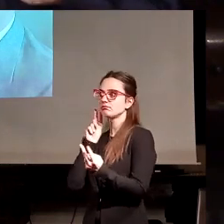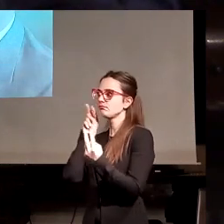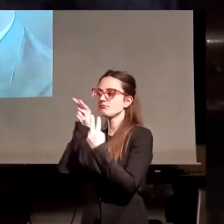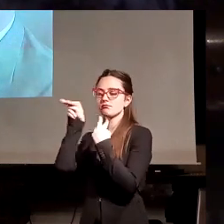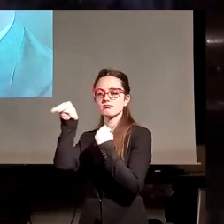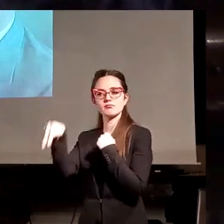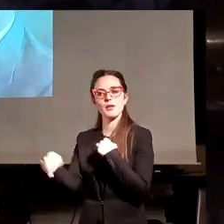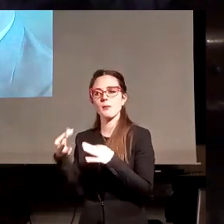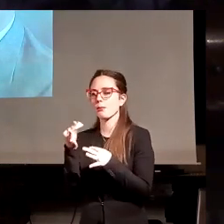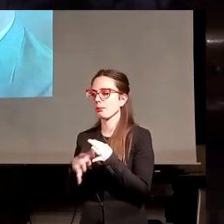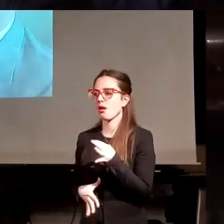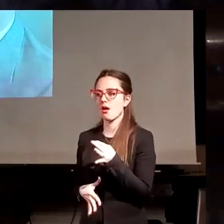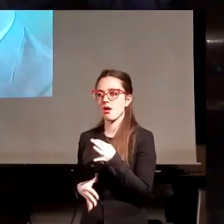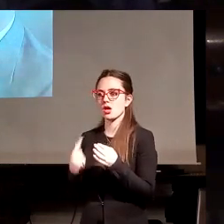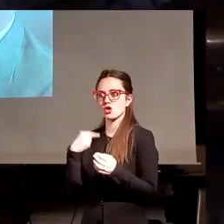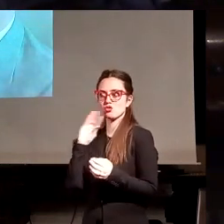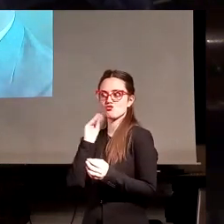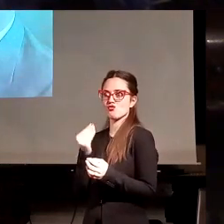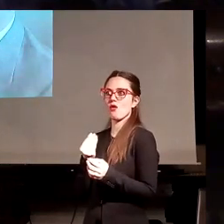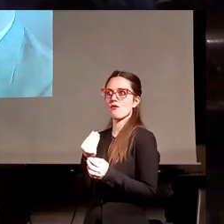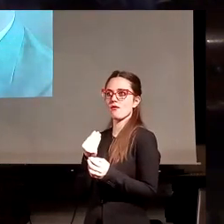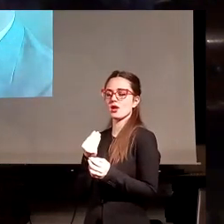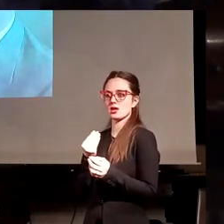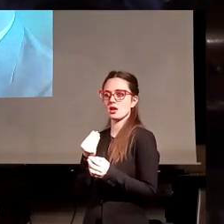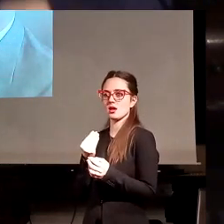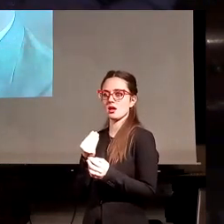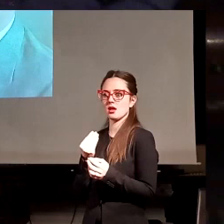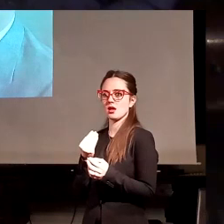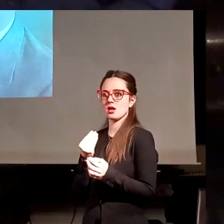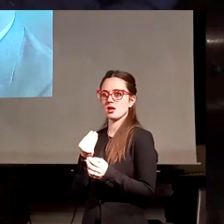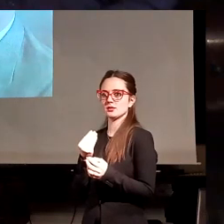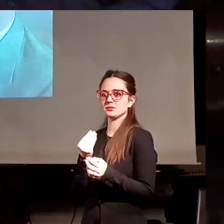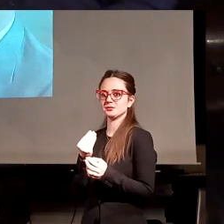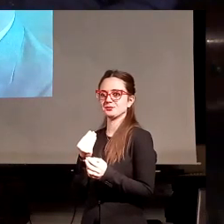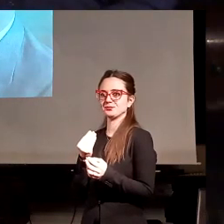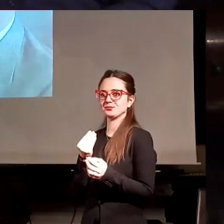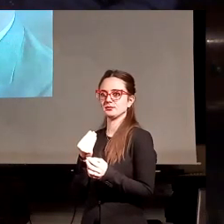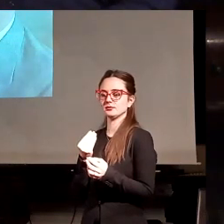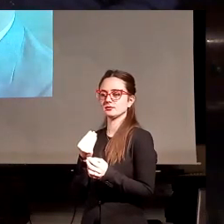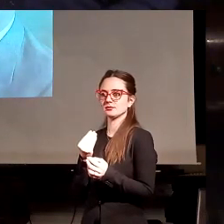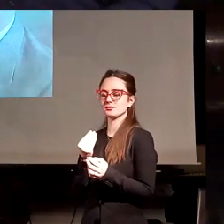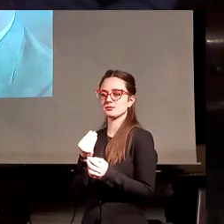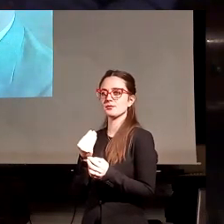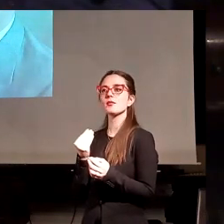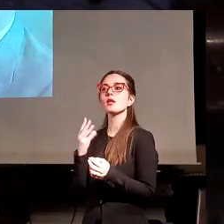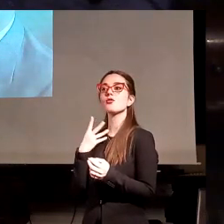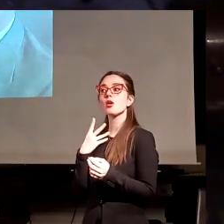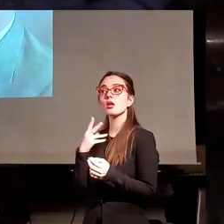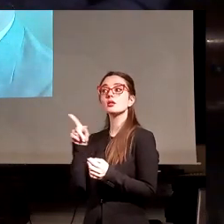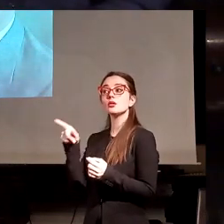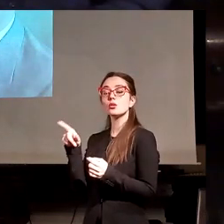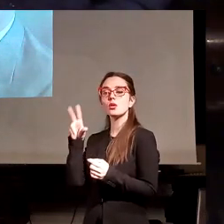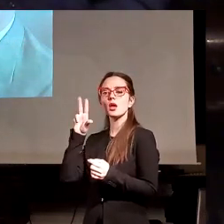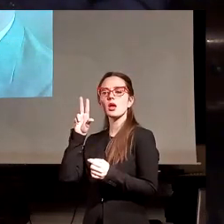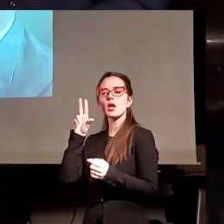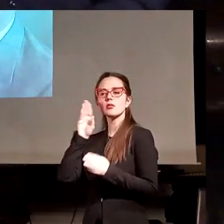così giovane come gli occhi di lawrence e è quella quell'attenzione particolare a tutto